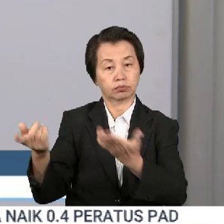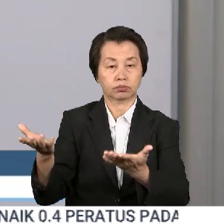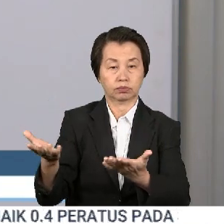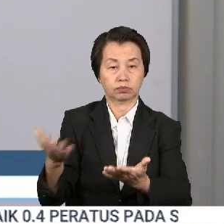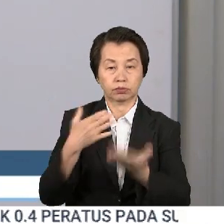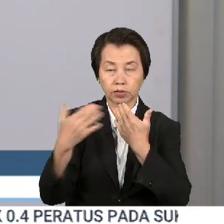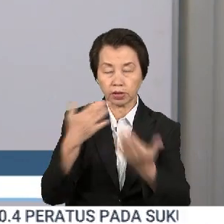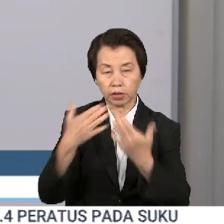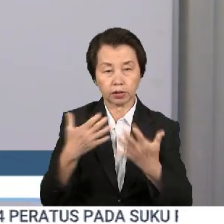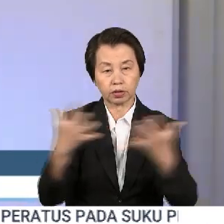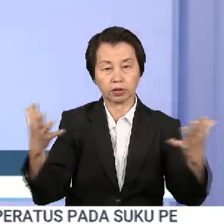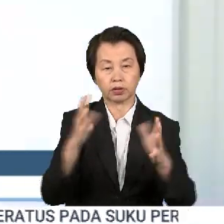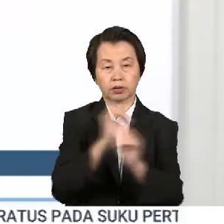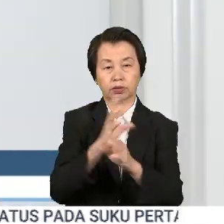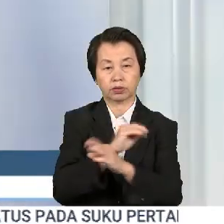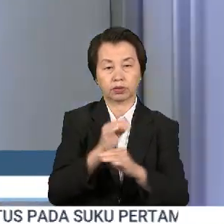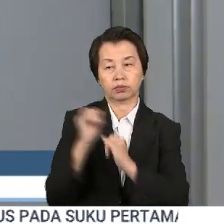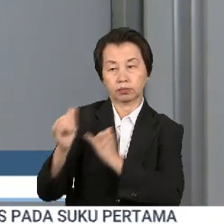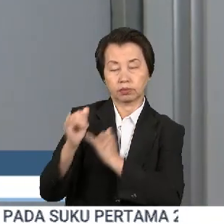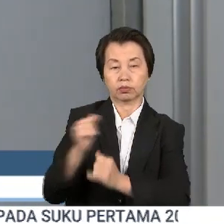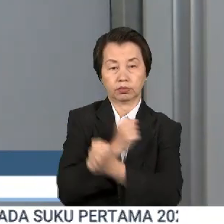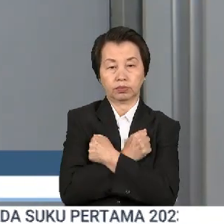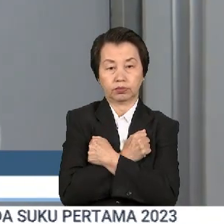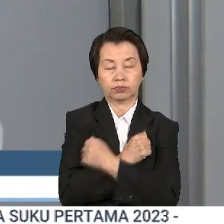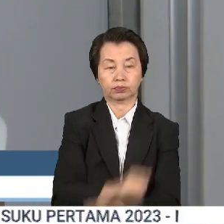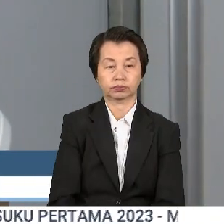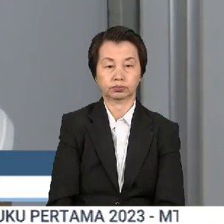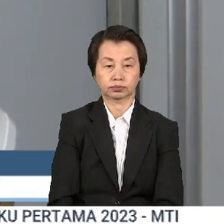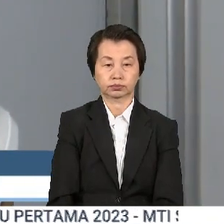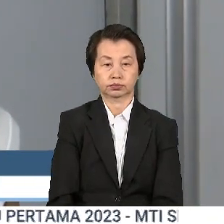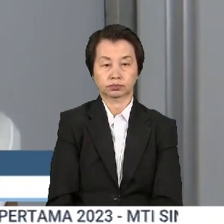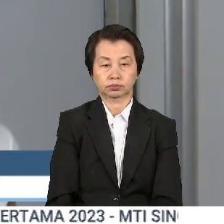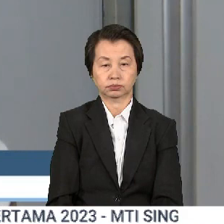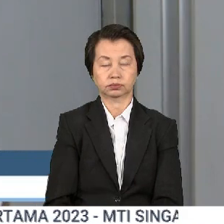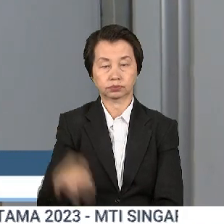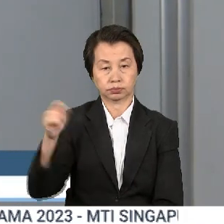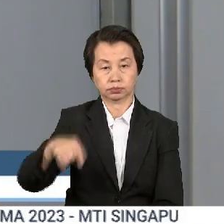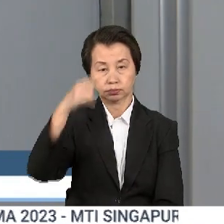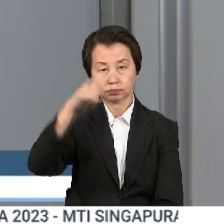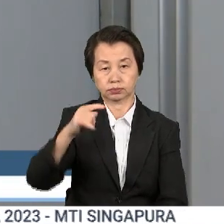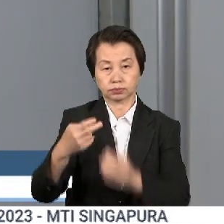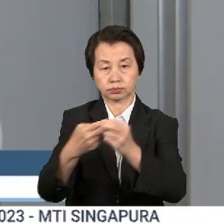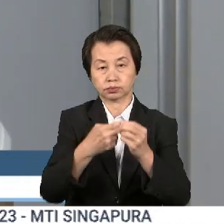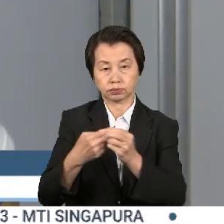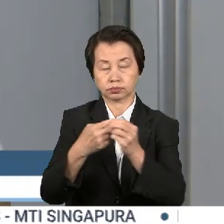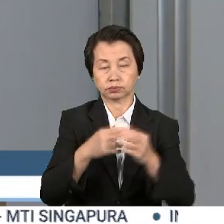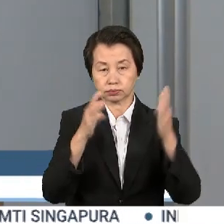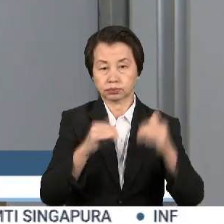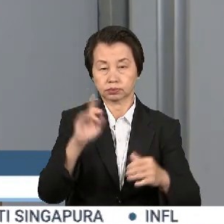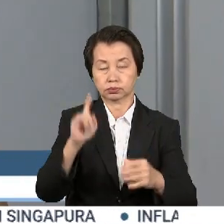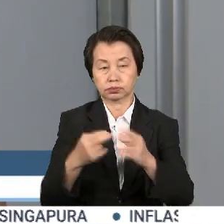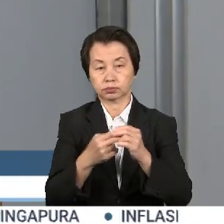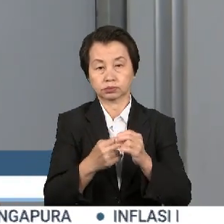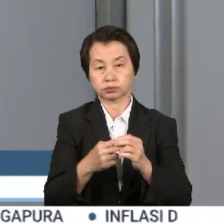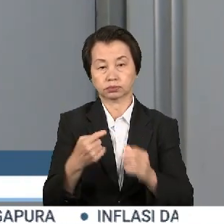you so much orang Sarawak, kami sayang kita. Kali ini adalah untuk perpaduan punya event ini daripada Kementerian Perpaduan dan